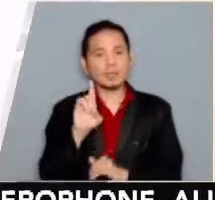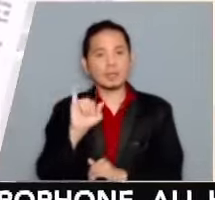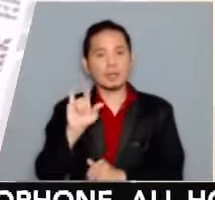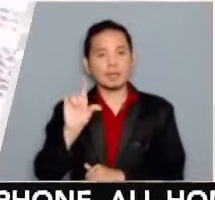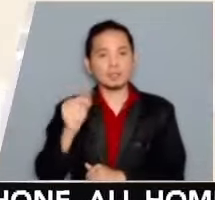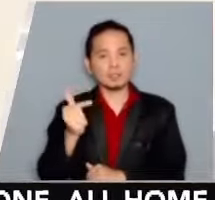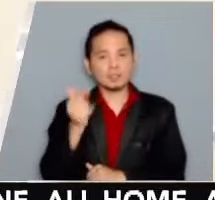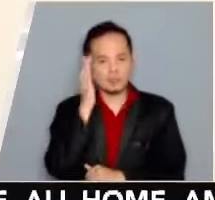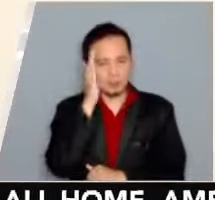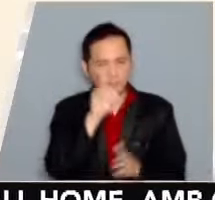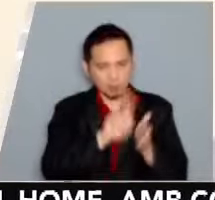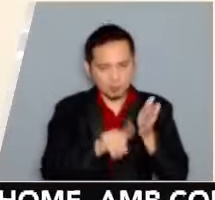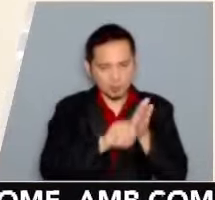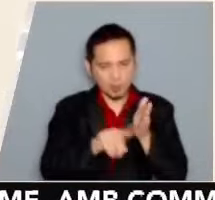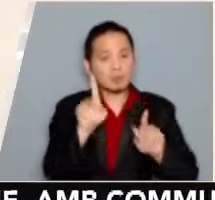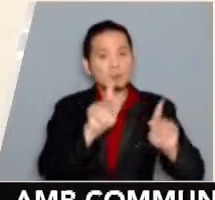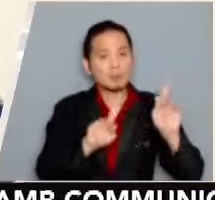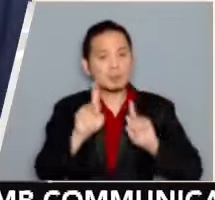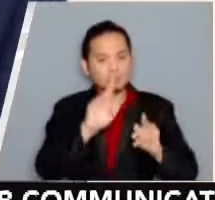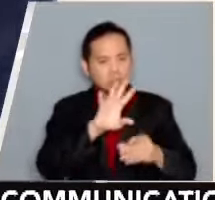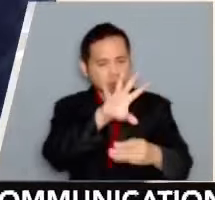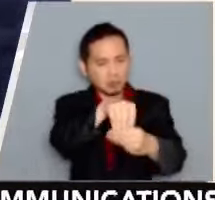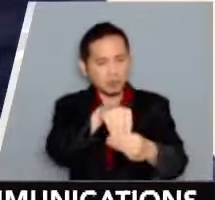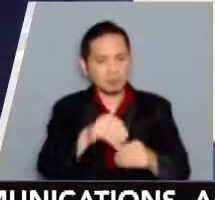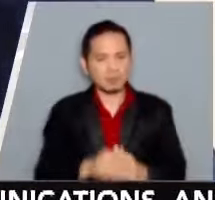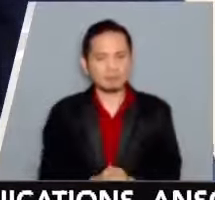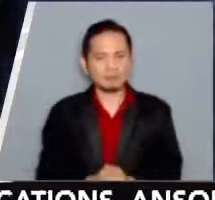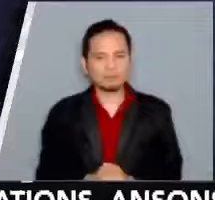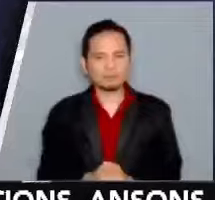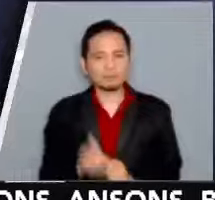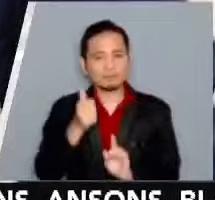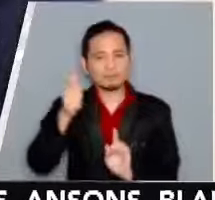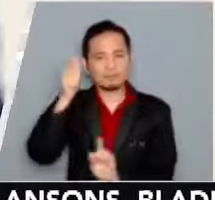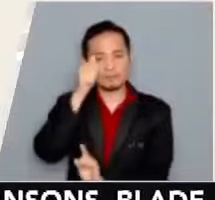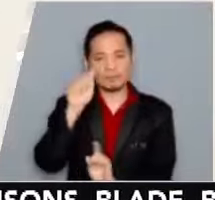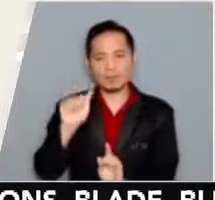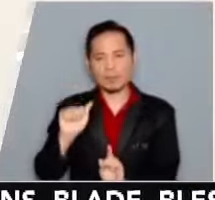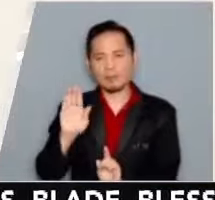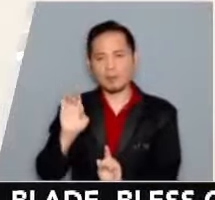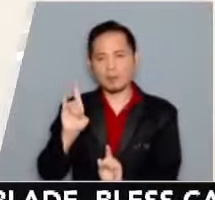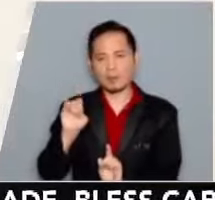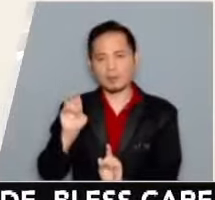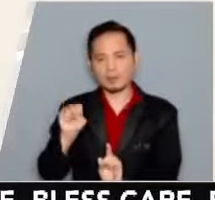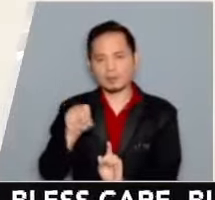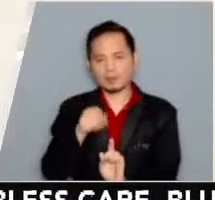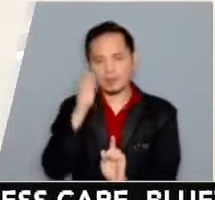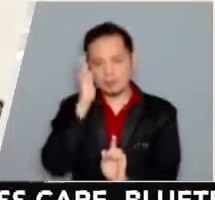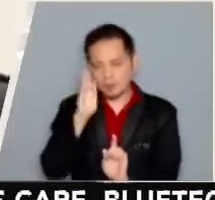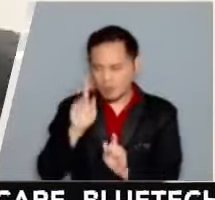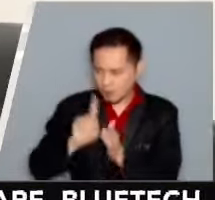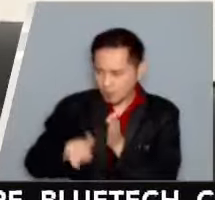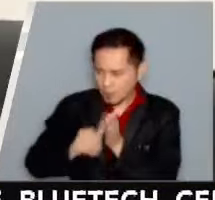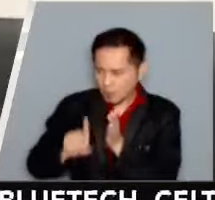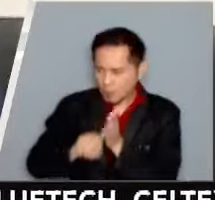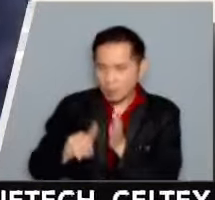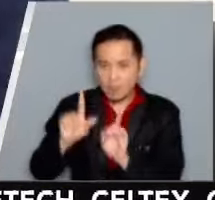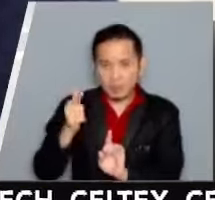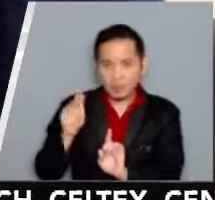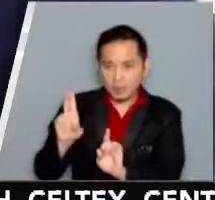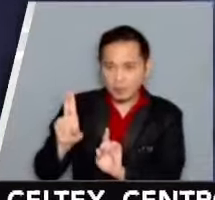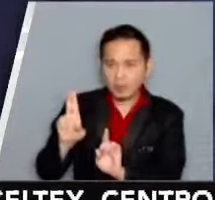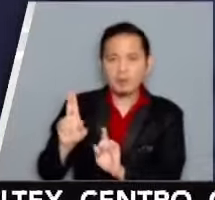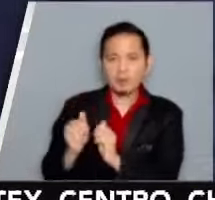ni DG secretary benh Abalos titingnan nila ang pananagutan ng mga lgu na nasasangkot at magsasagawa ng ligal na